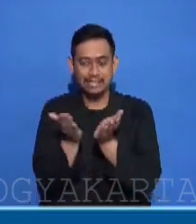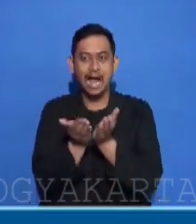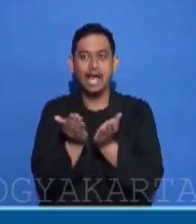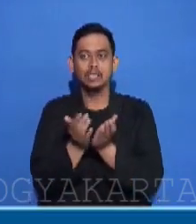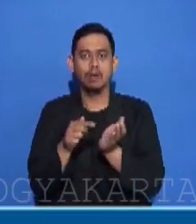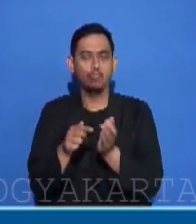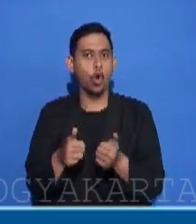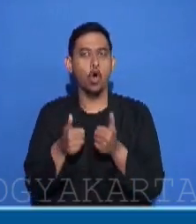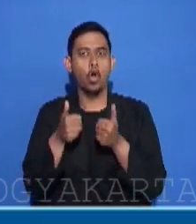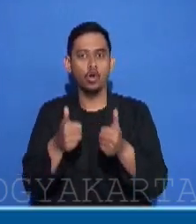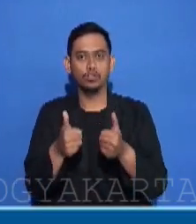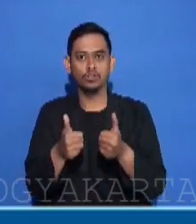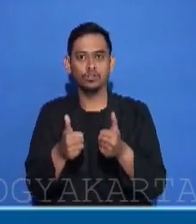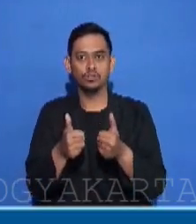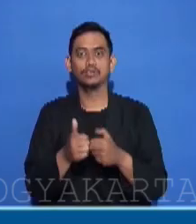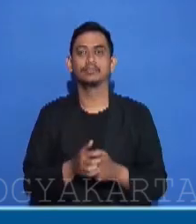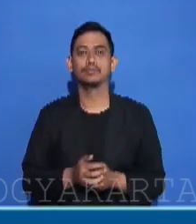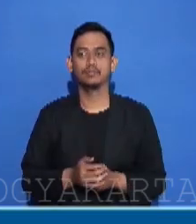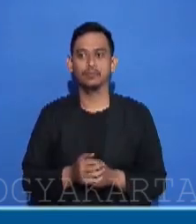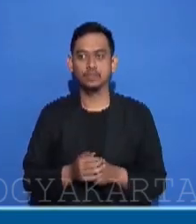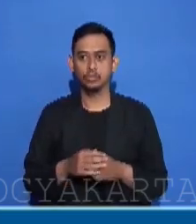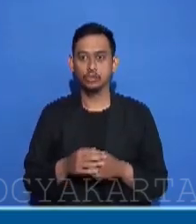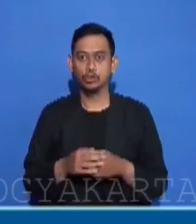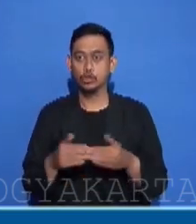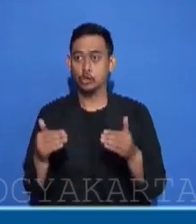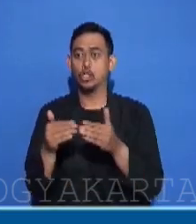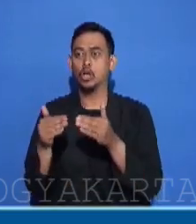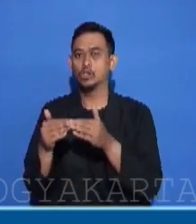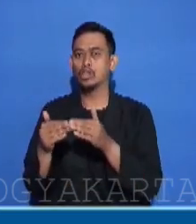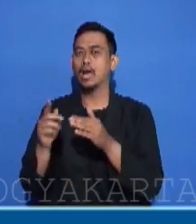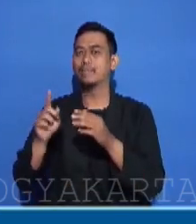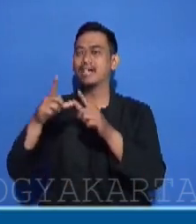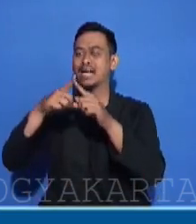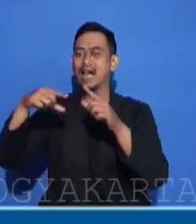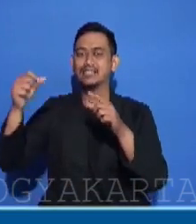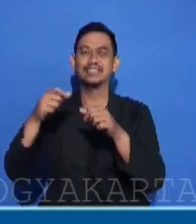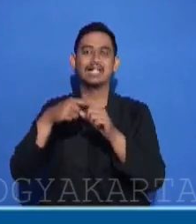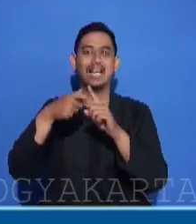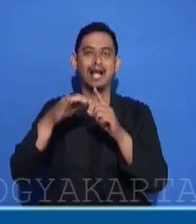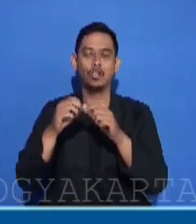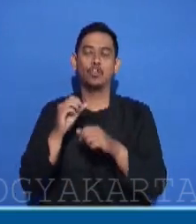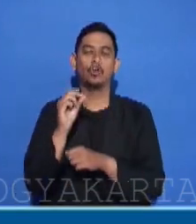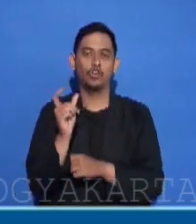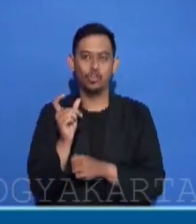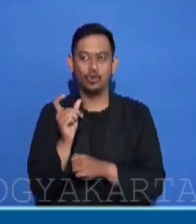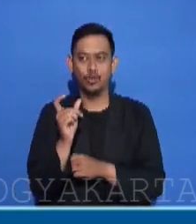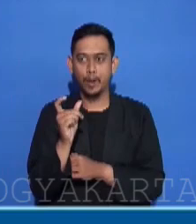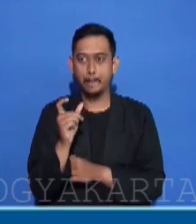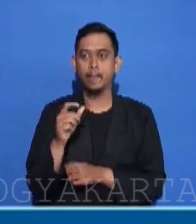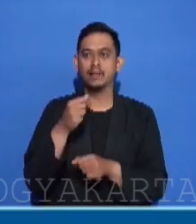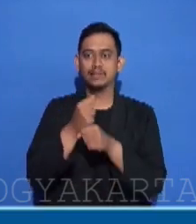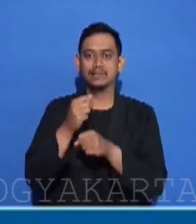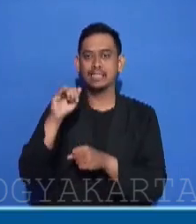ingkang sagetipun caraken kalian Ron kelor jalaran saking Jang kepibulgandetan gizi vitamin Lan mineral pun